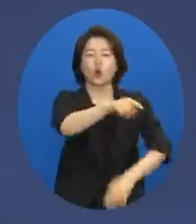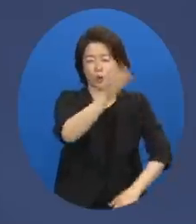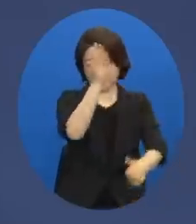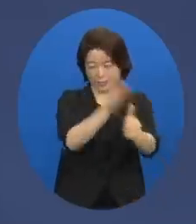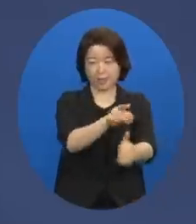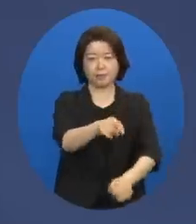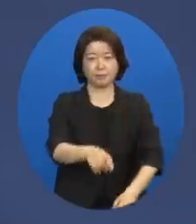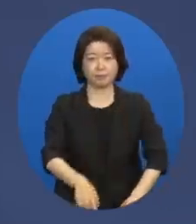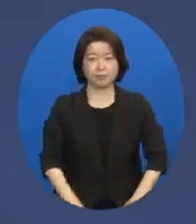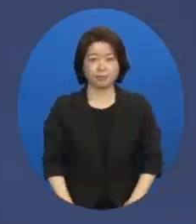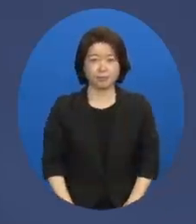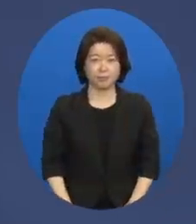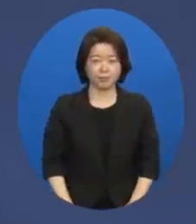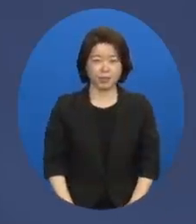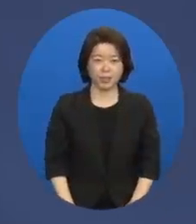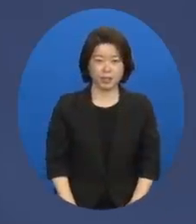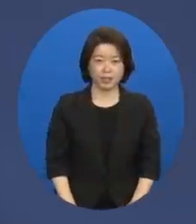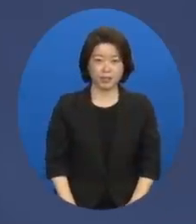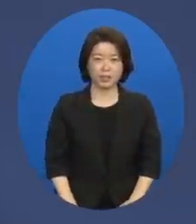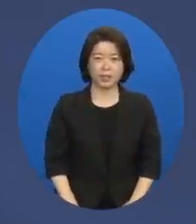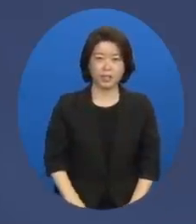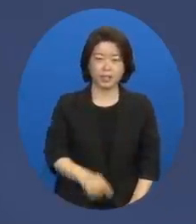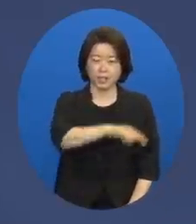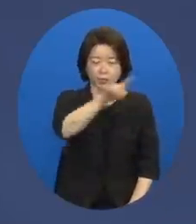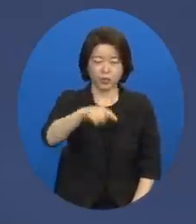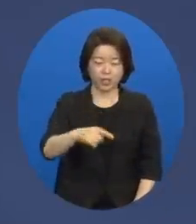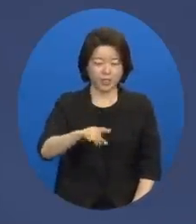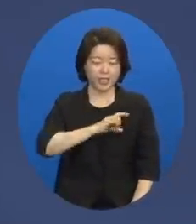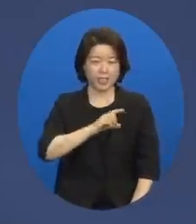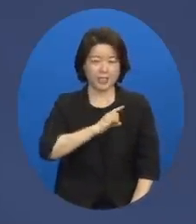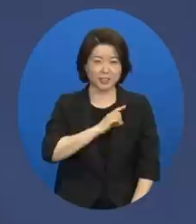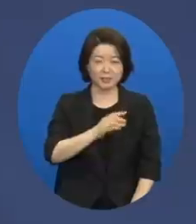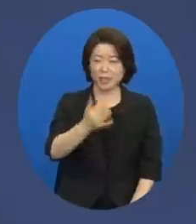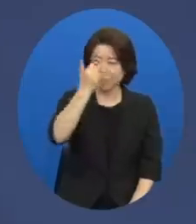이래가지고 충성, 인애, 찬송, 응답, 선교 이게 우리 애들 이름이에요.